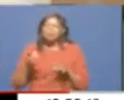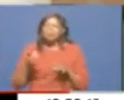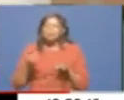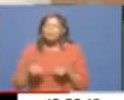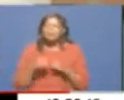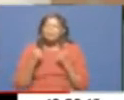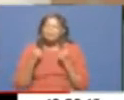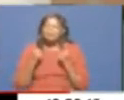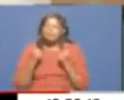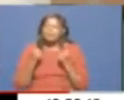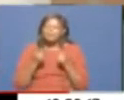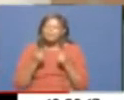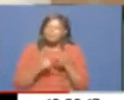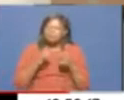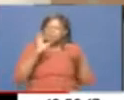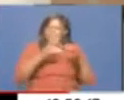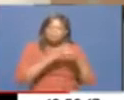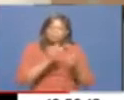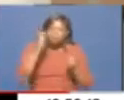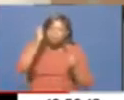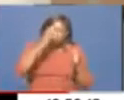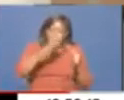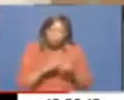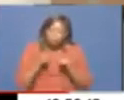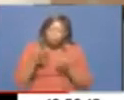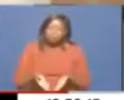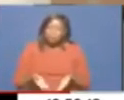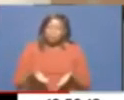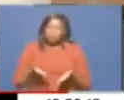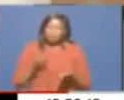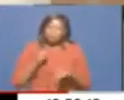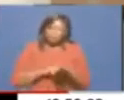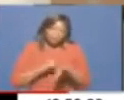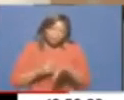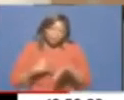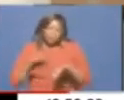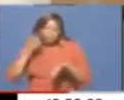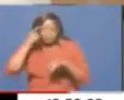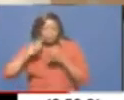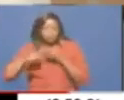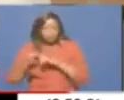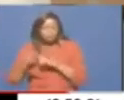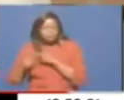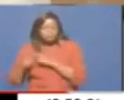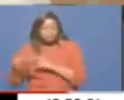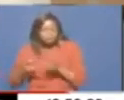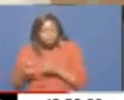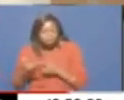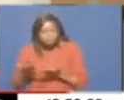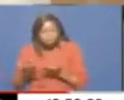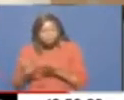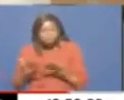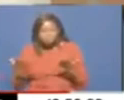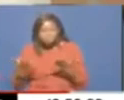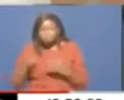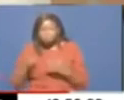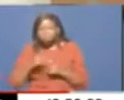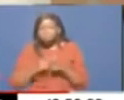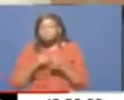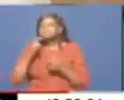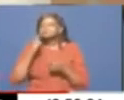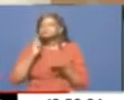ile mrengo mtu anataka, but kwa sasa bado tuko na muda wa kufikiria na kuangalia vile iko. Na kuna wengine hapo wanasema